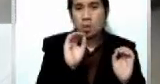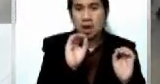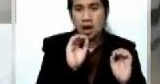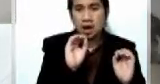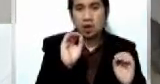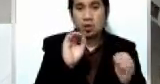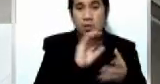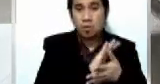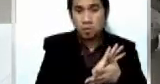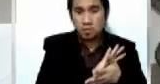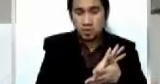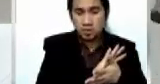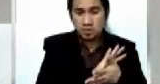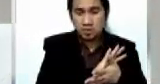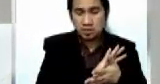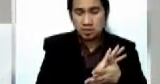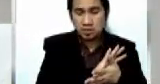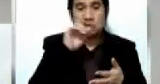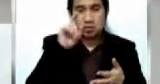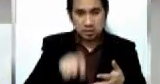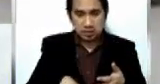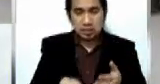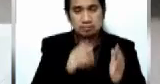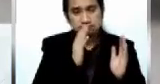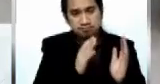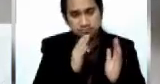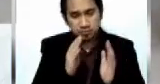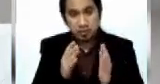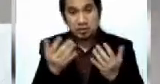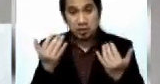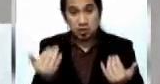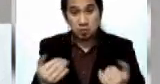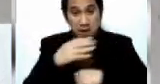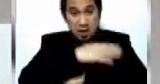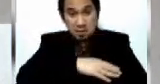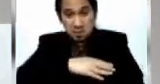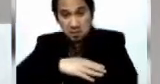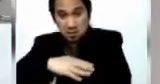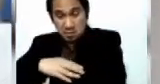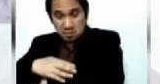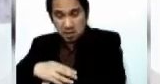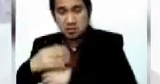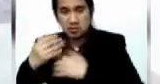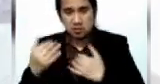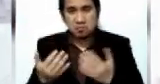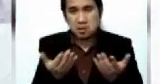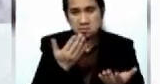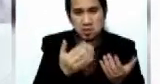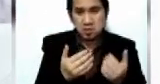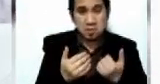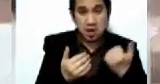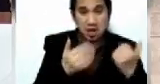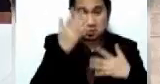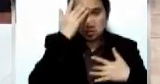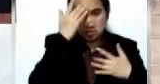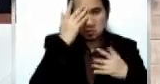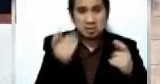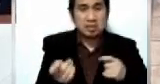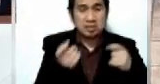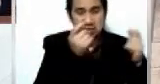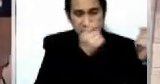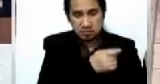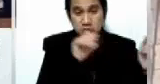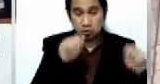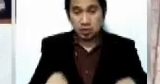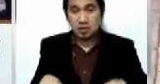Kailangan lang po mag-reshuffle ng mga kama at mabalik yung dating kapasidad na makatanggap ng COVID patients. Nagsimula